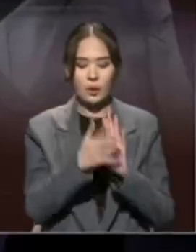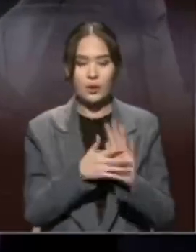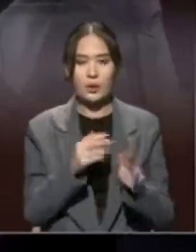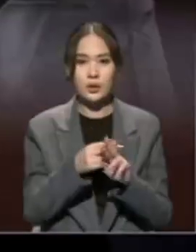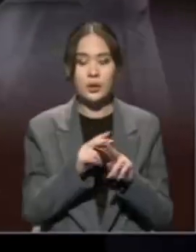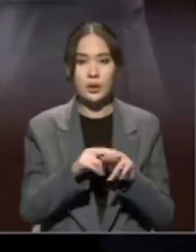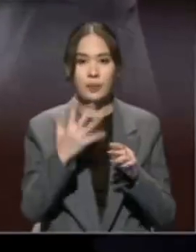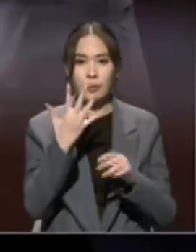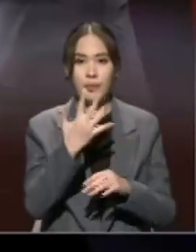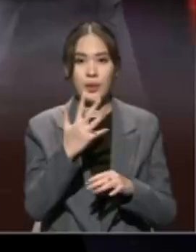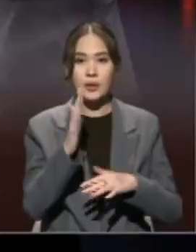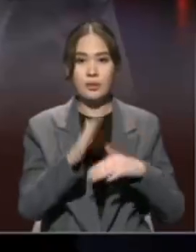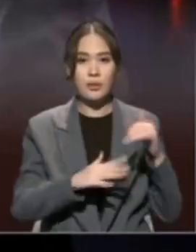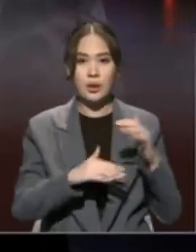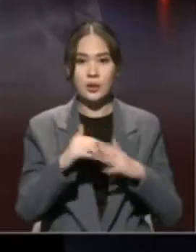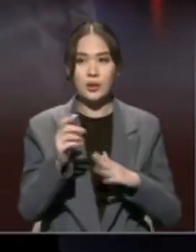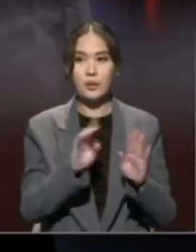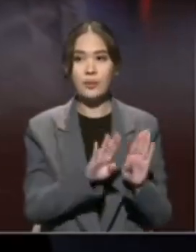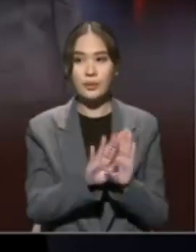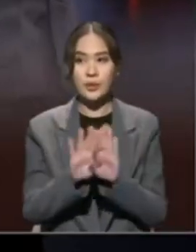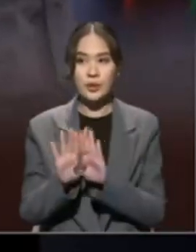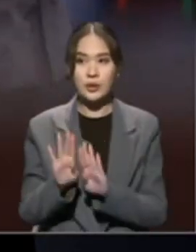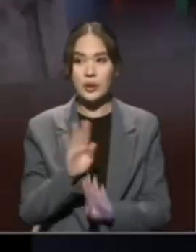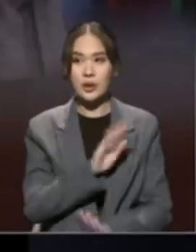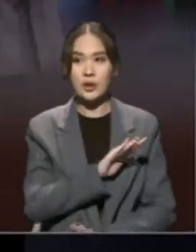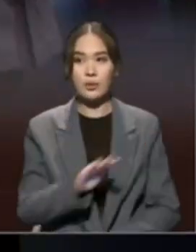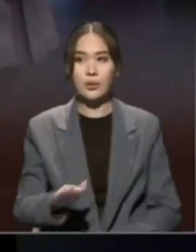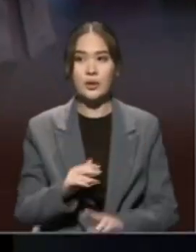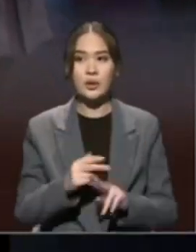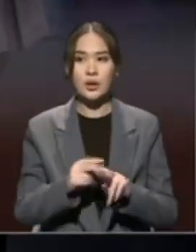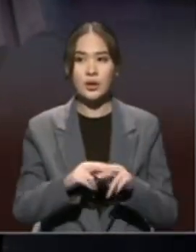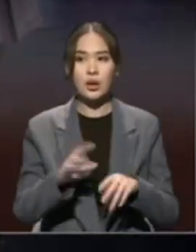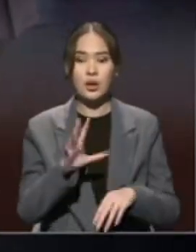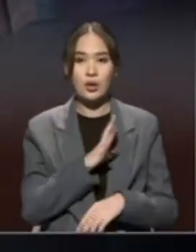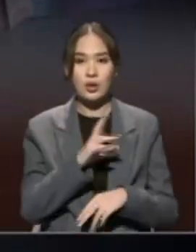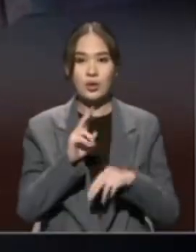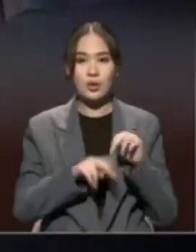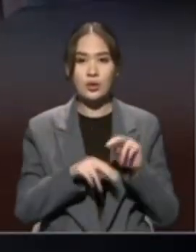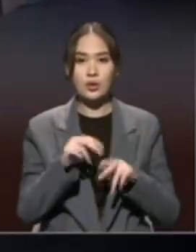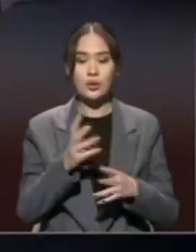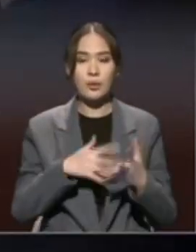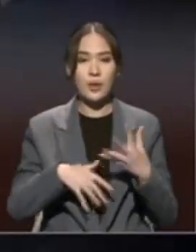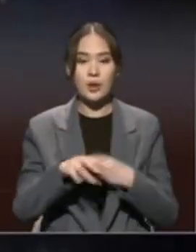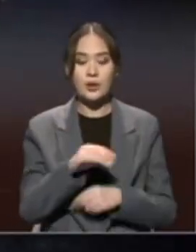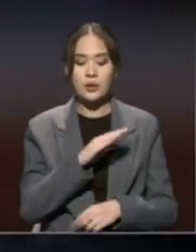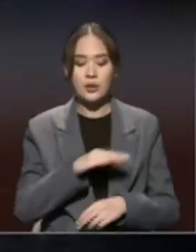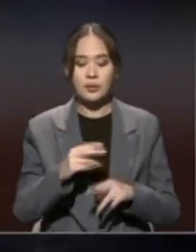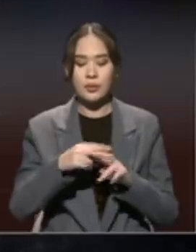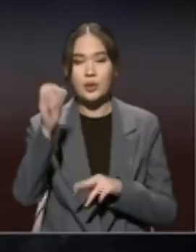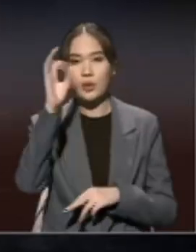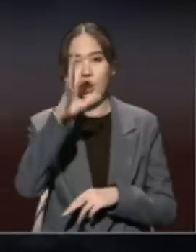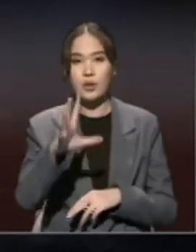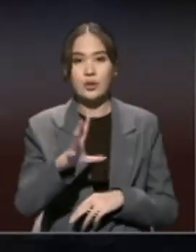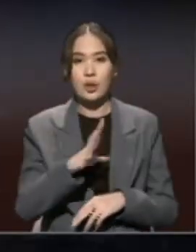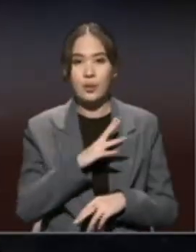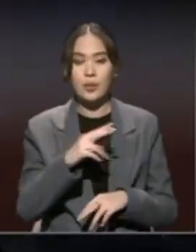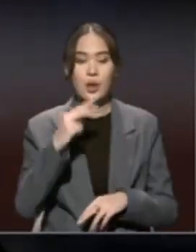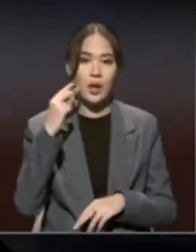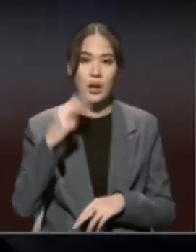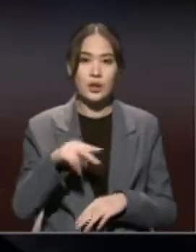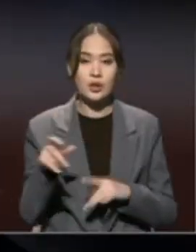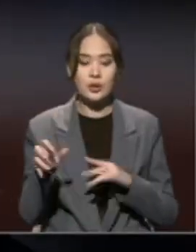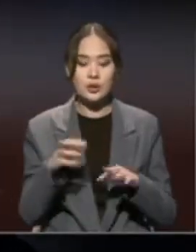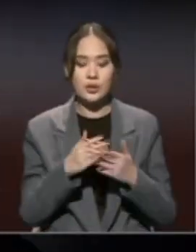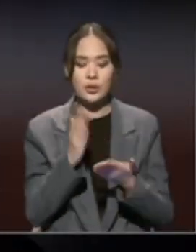бес саусақ бірдей емес дейді. Бес саусақ бірдей емес, сондықтан ол құрылыс фирмаларда бәрі бірдей емес. Оның ішінде жаңағы сапасы салатын